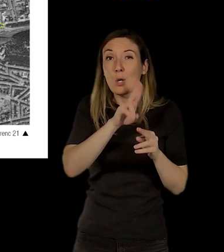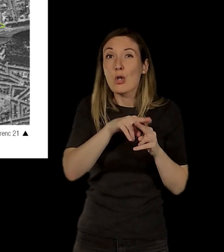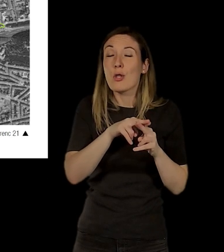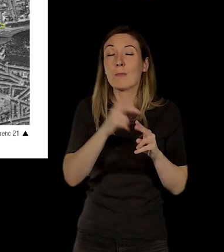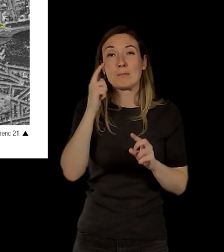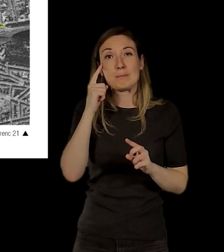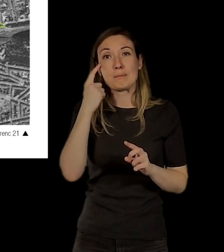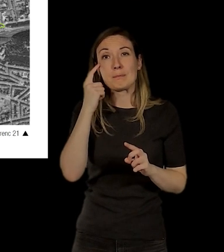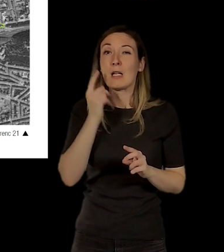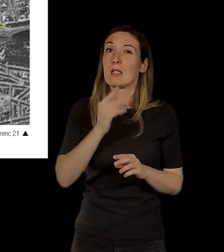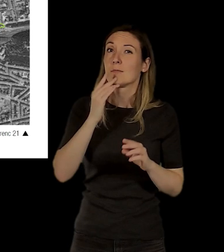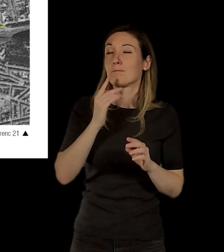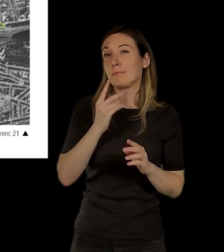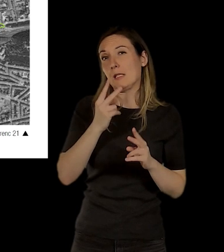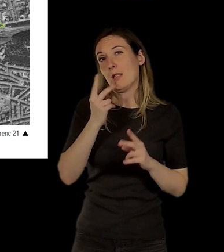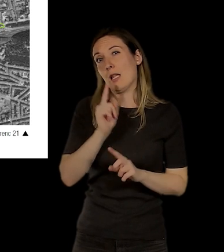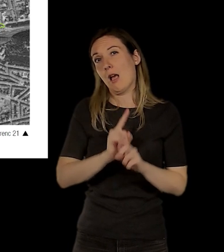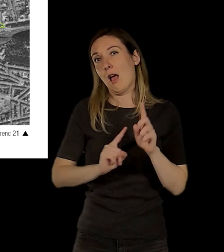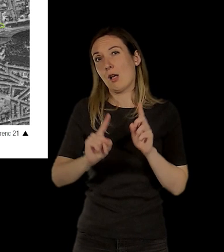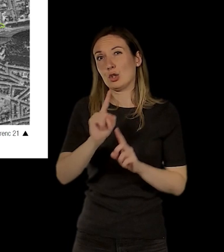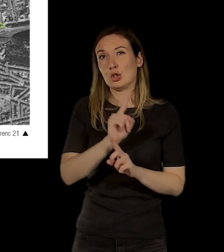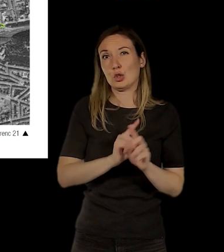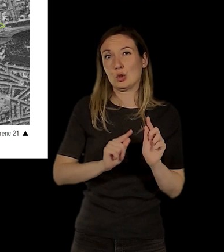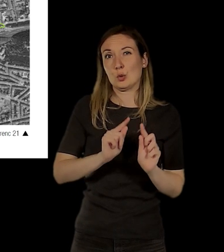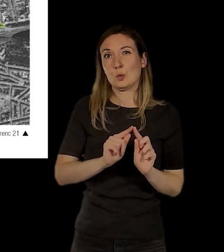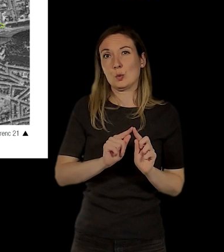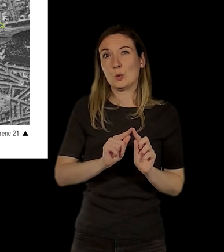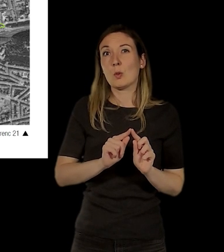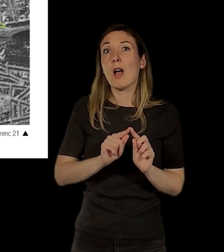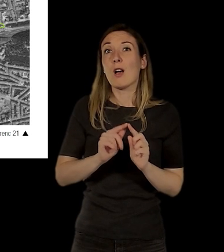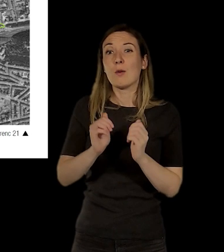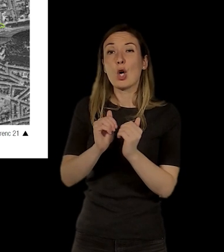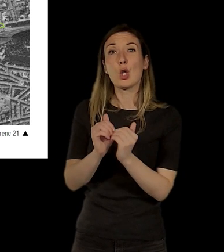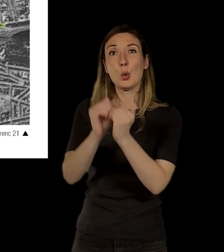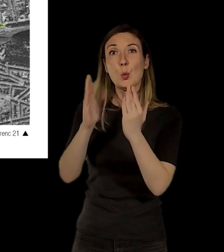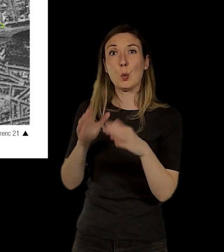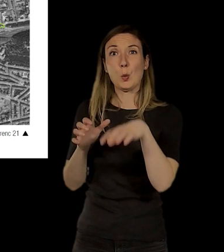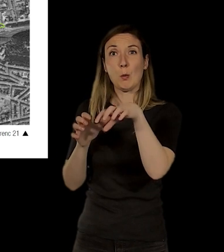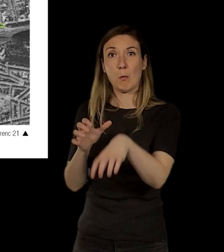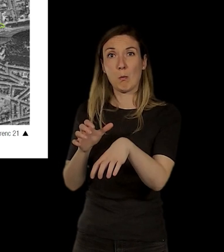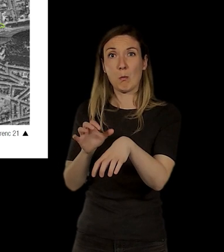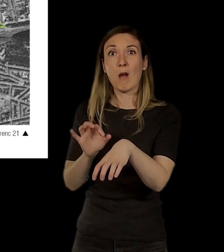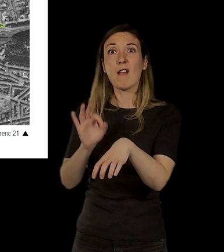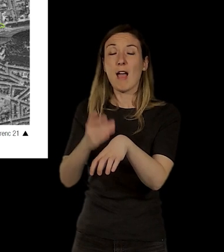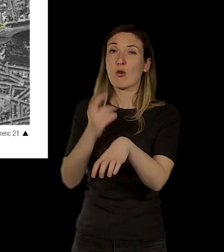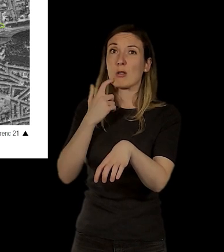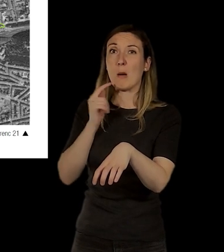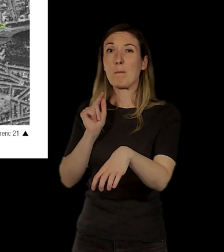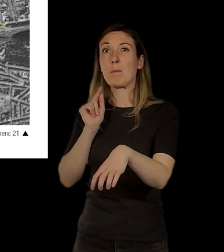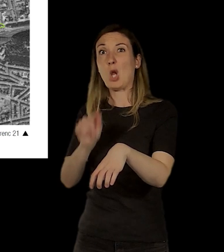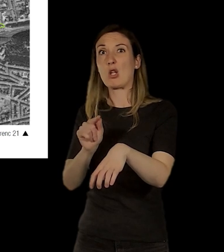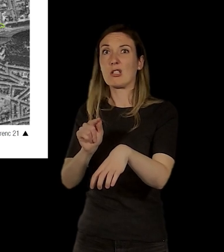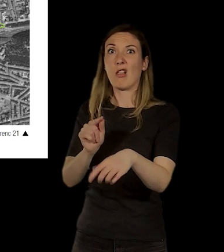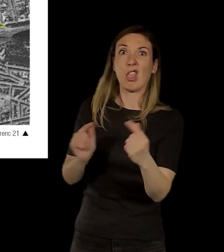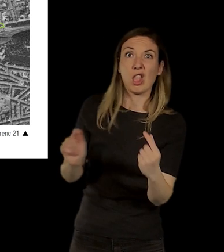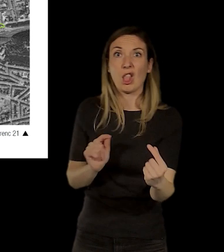lepší místo obstrukce toho stavby toho domu udělat vlastně krok dopředu